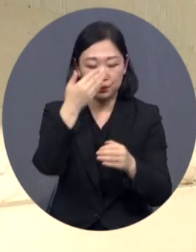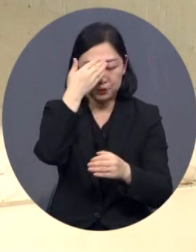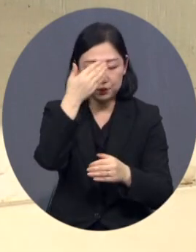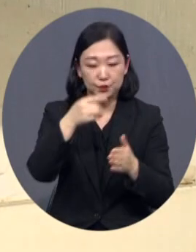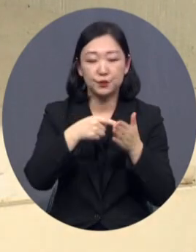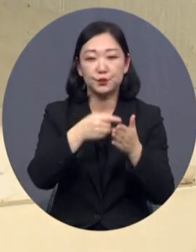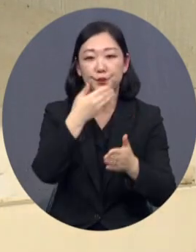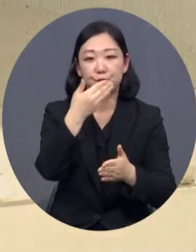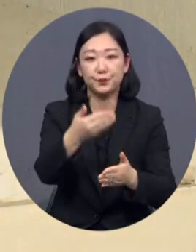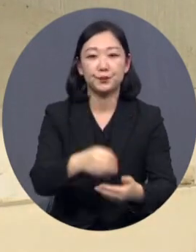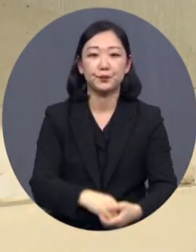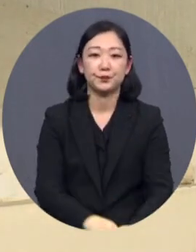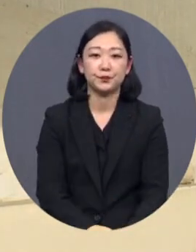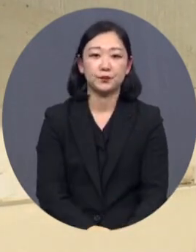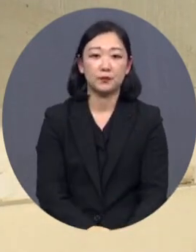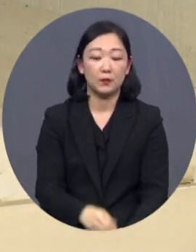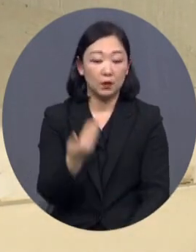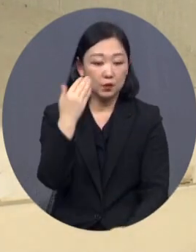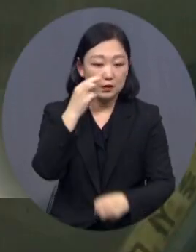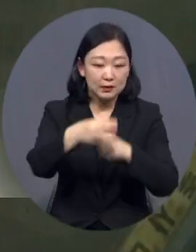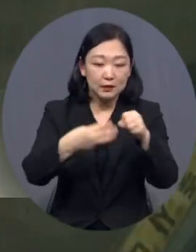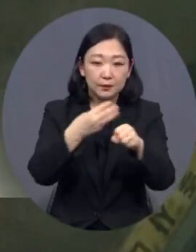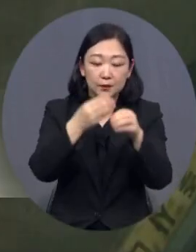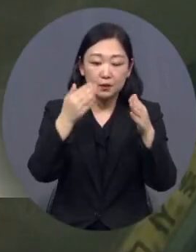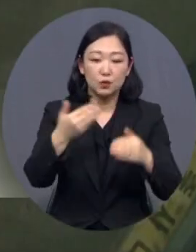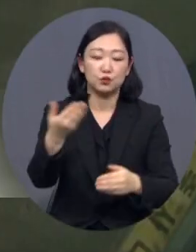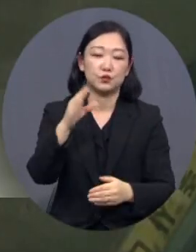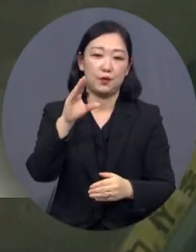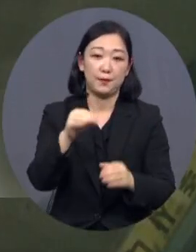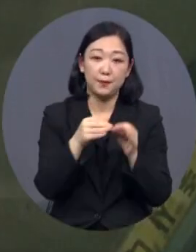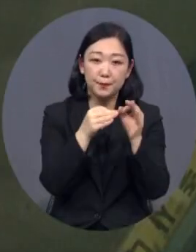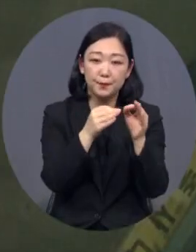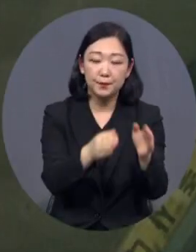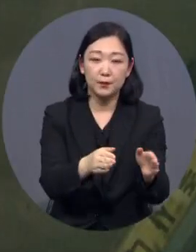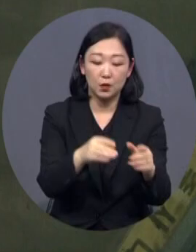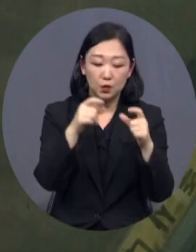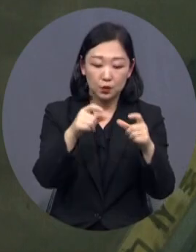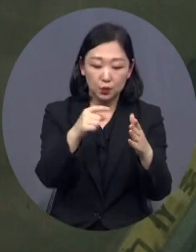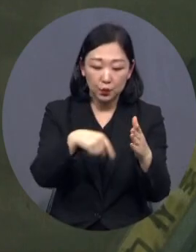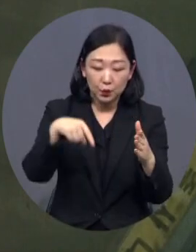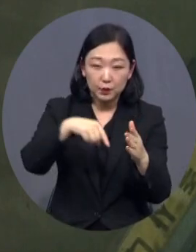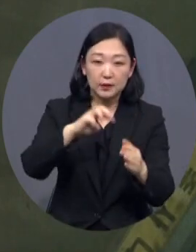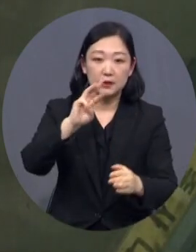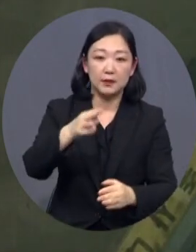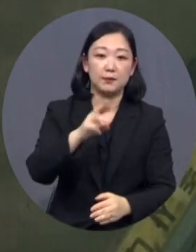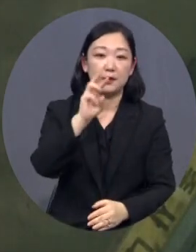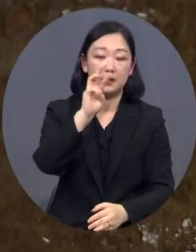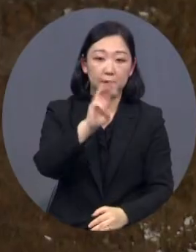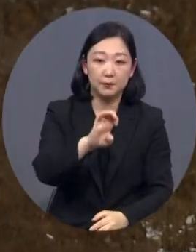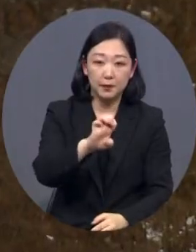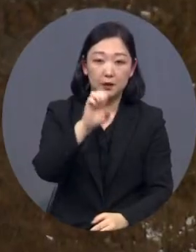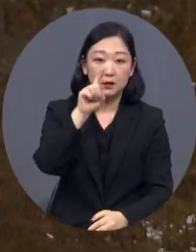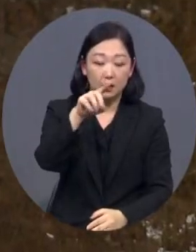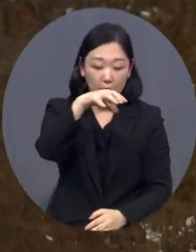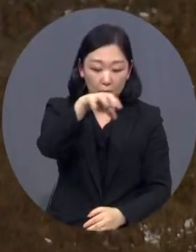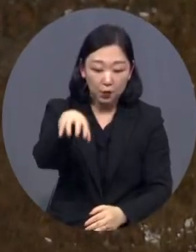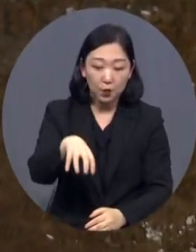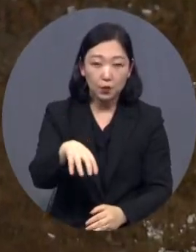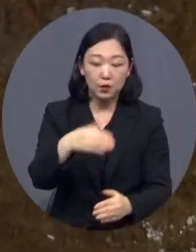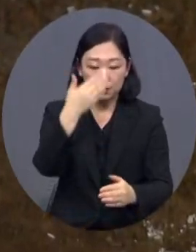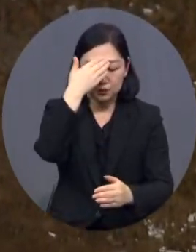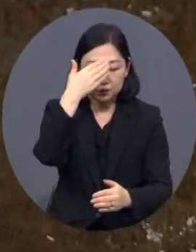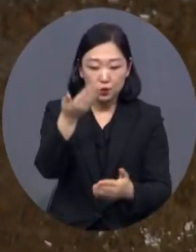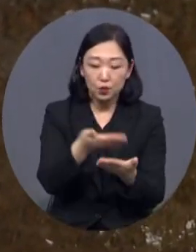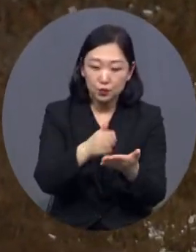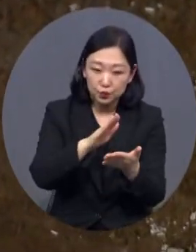가능합니다 한편 제주도는 최근 3년 동안 9천만 원을 투입해 돈의 3004 한가구에 보일러 무료